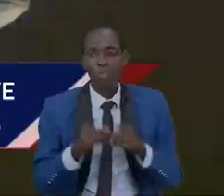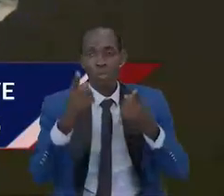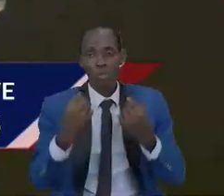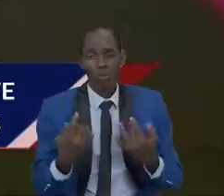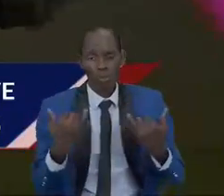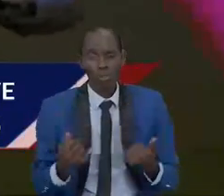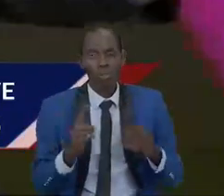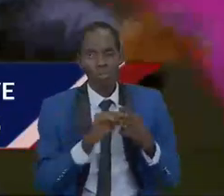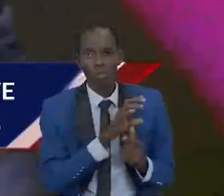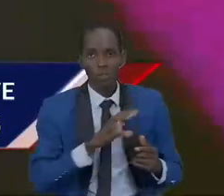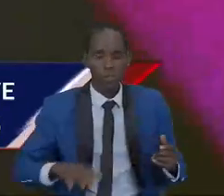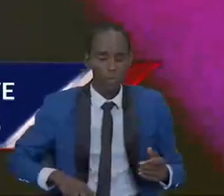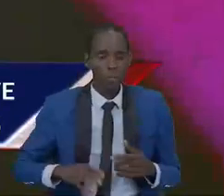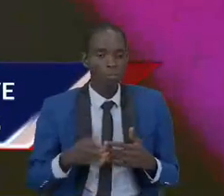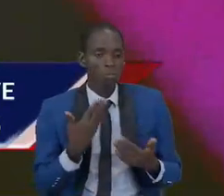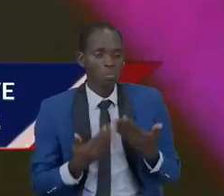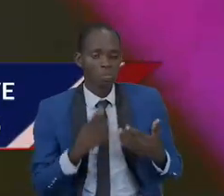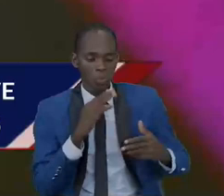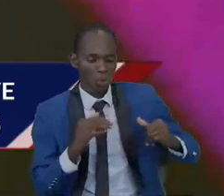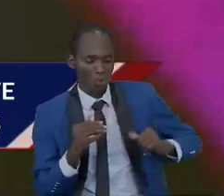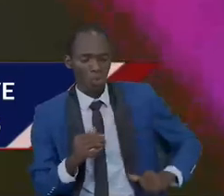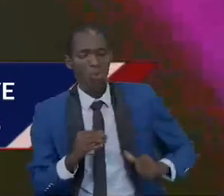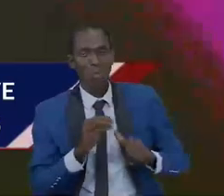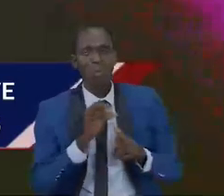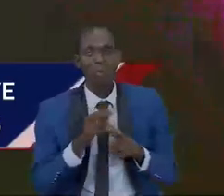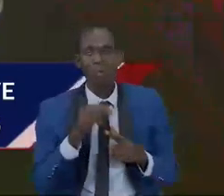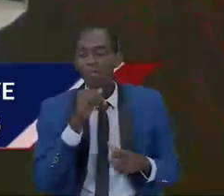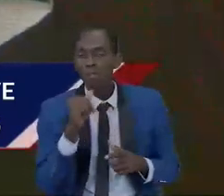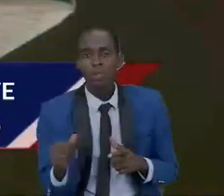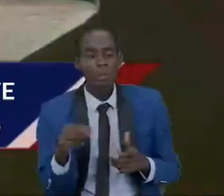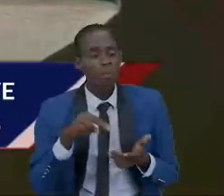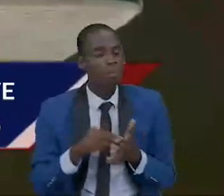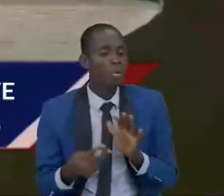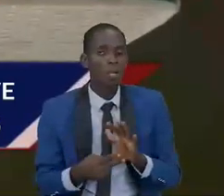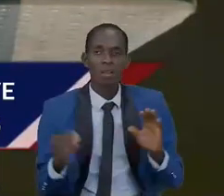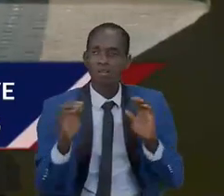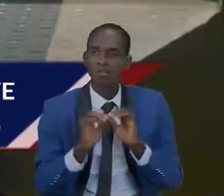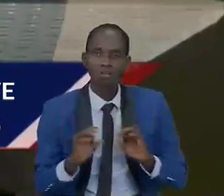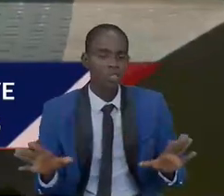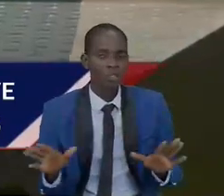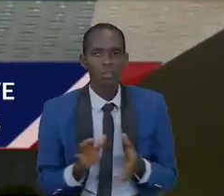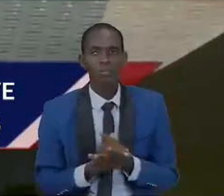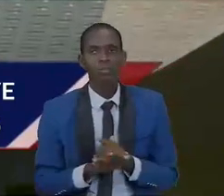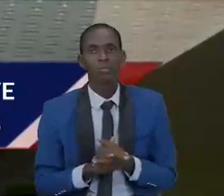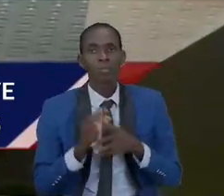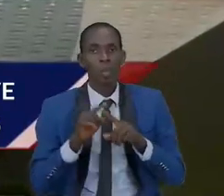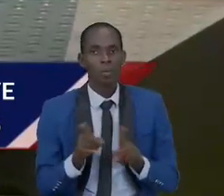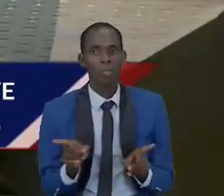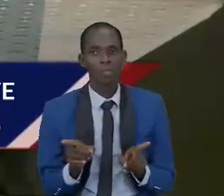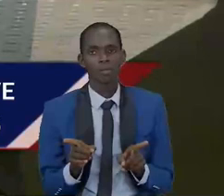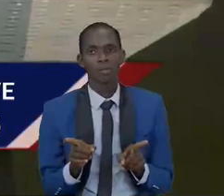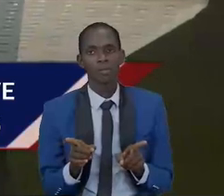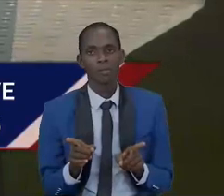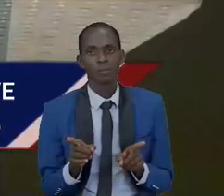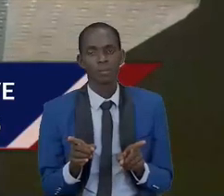Christ la circoncision ne veut rien dire à 5 verset 6 la circoncision ne veut rien dire car en Jésus